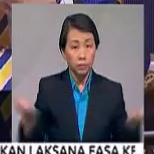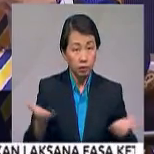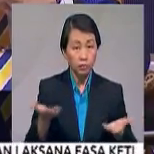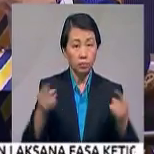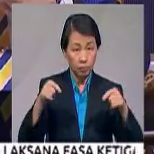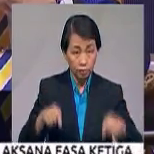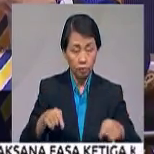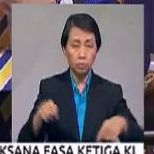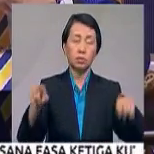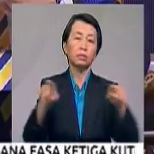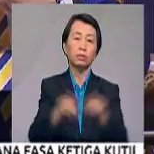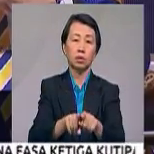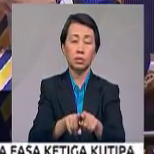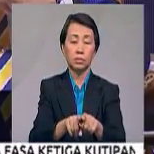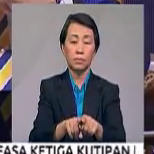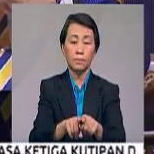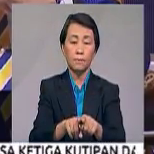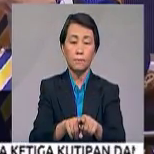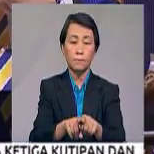sebagai